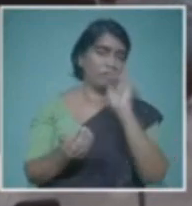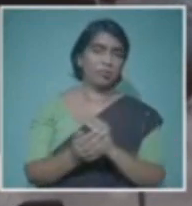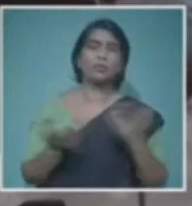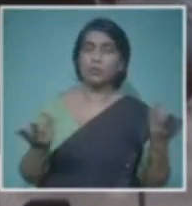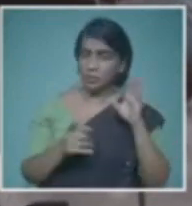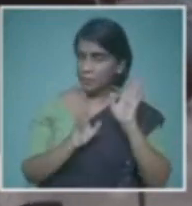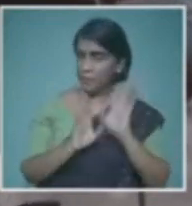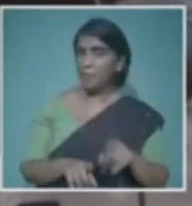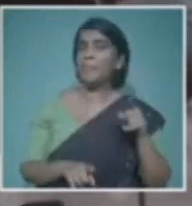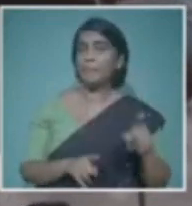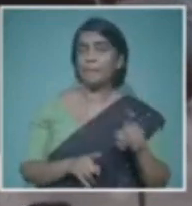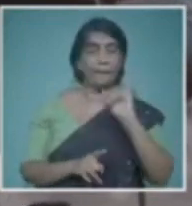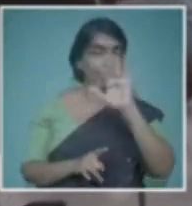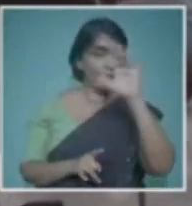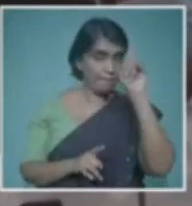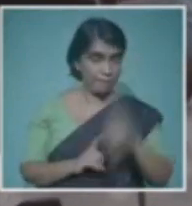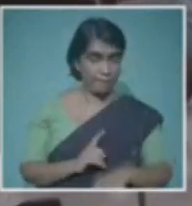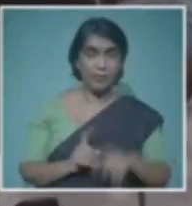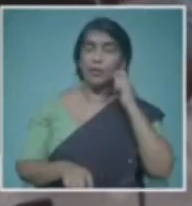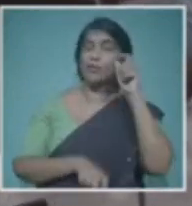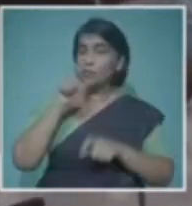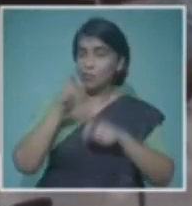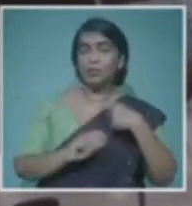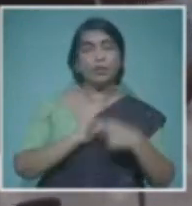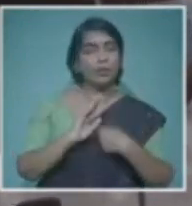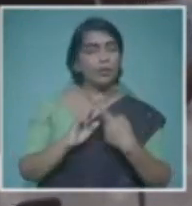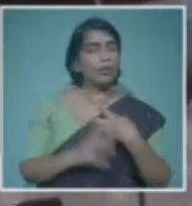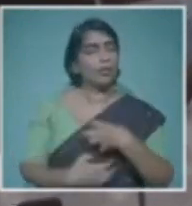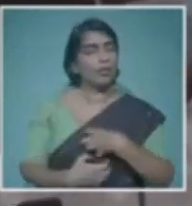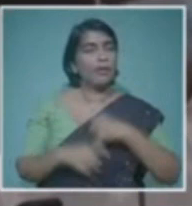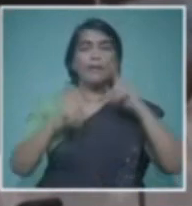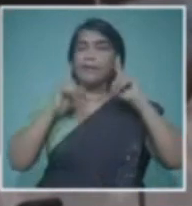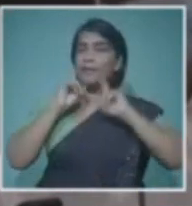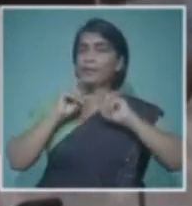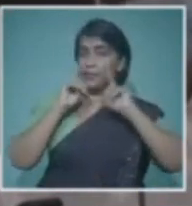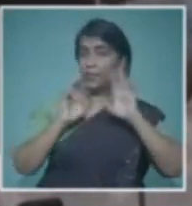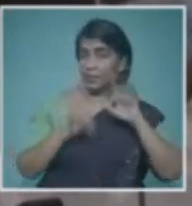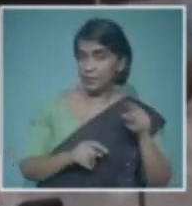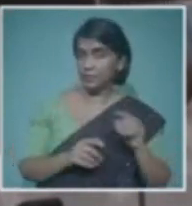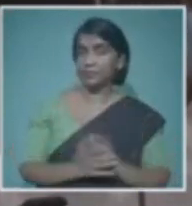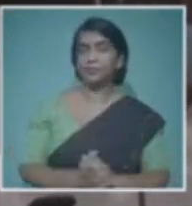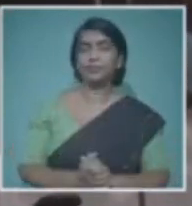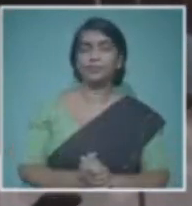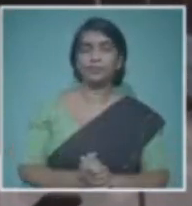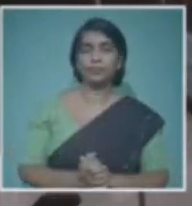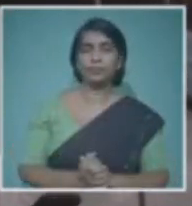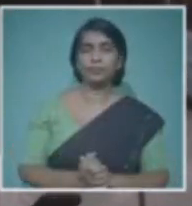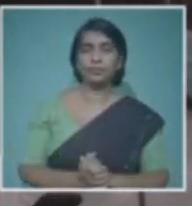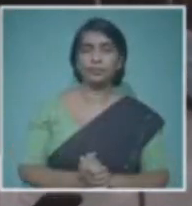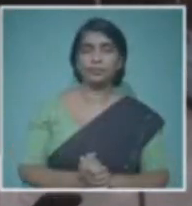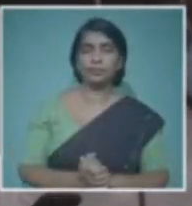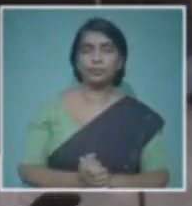65,000 people are suffering from severe food insecurity in this country as we are debating right now. දැන් මේවට හේතු හැටියට